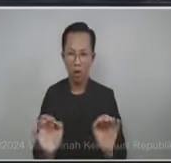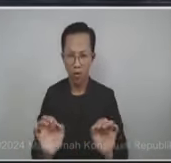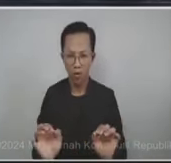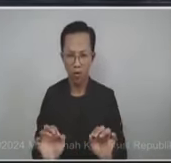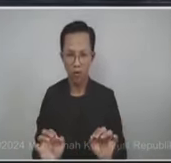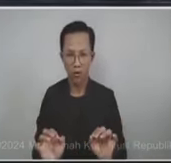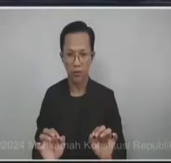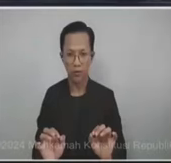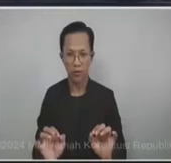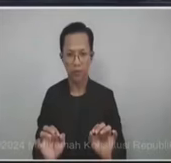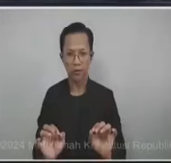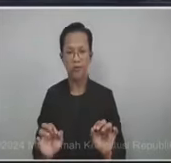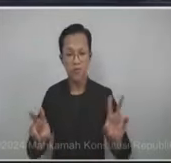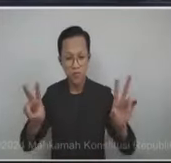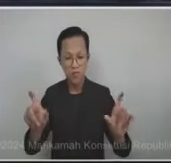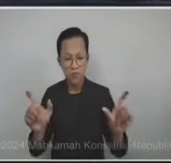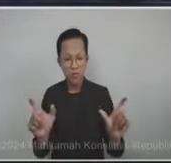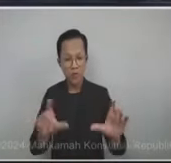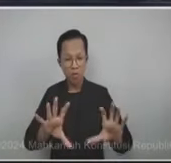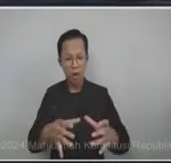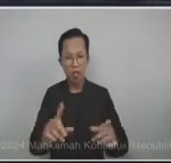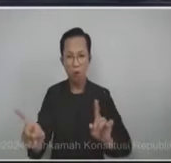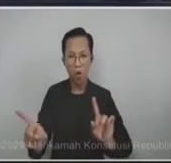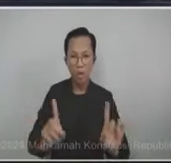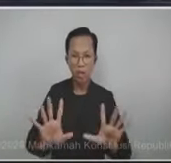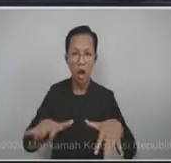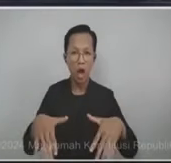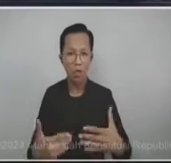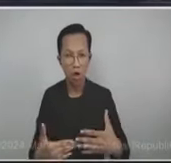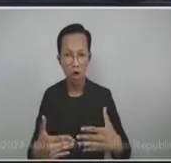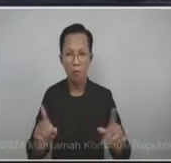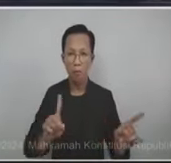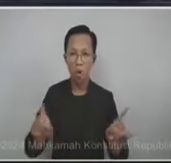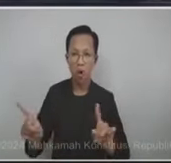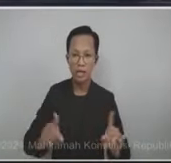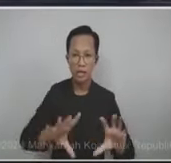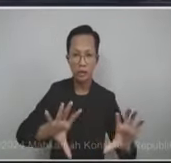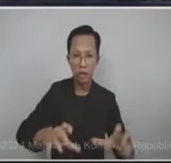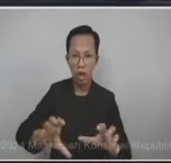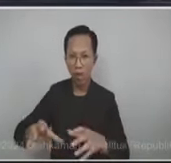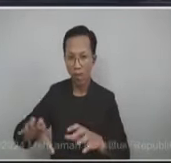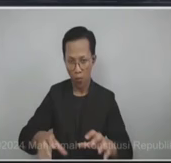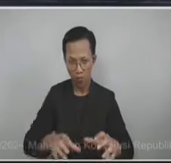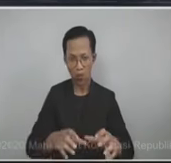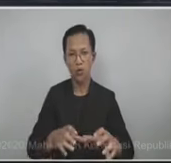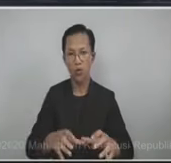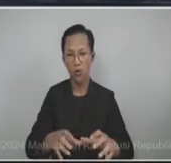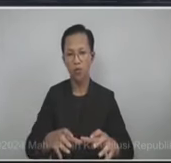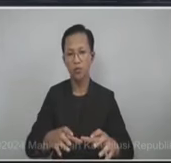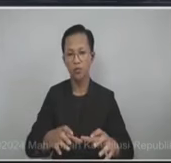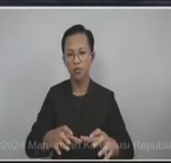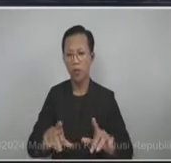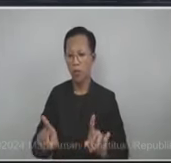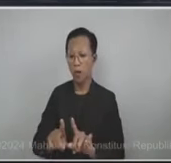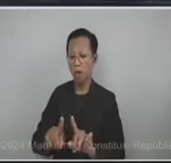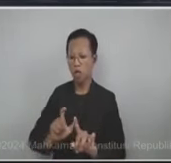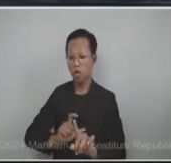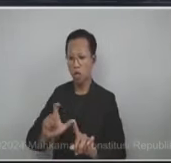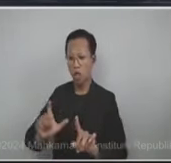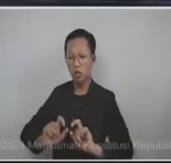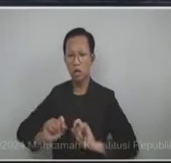dimaknai partai politik atau gabungan partai politik beserta Pemilu dapat mendaftarkan Pasangan calon jika telah